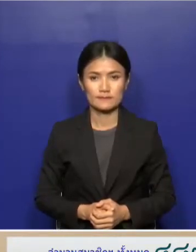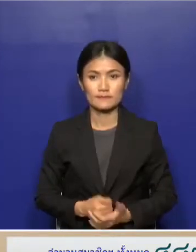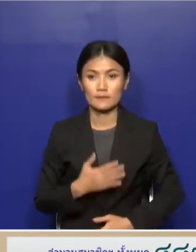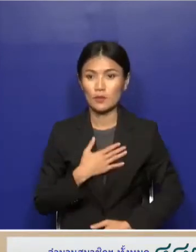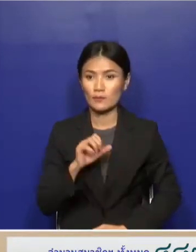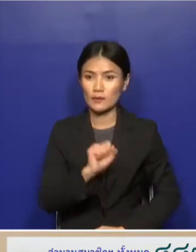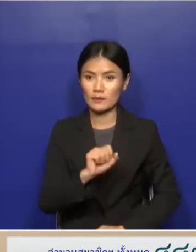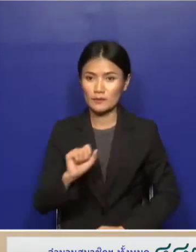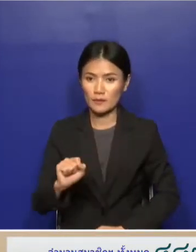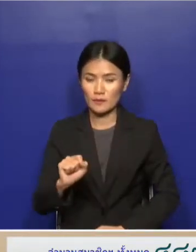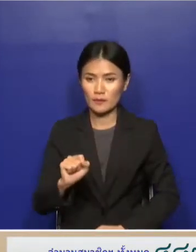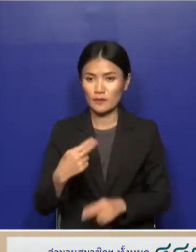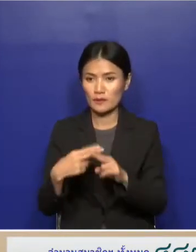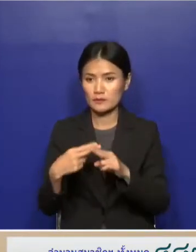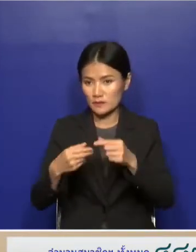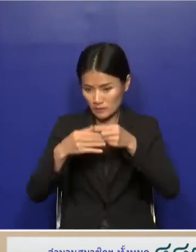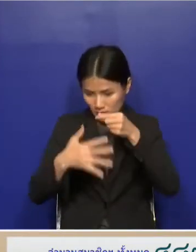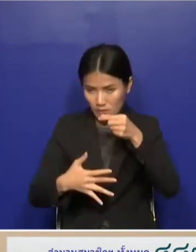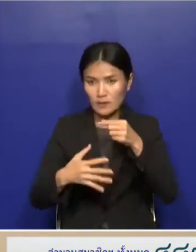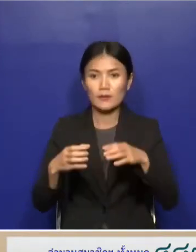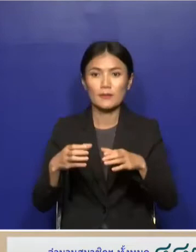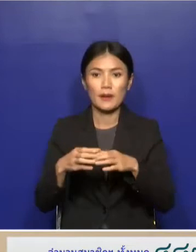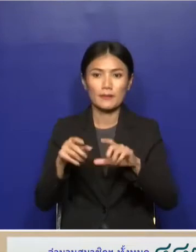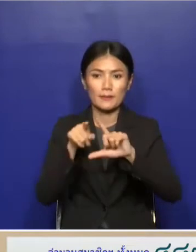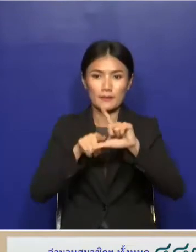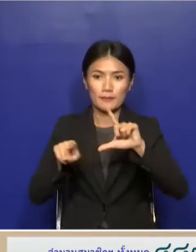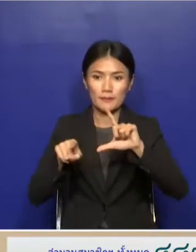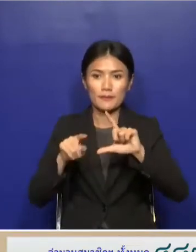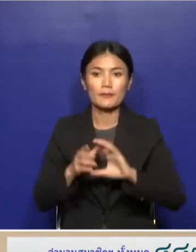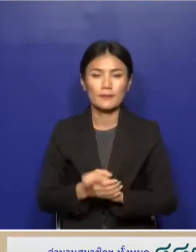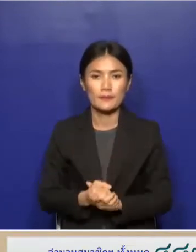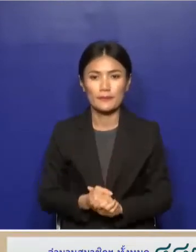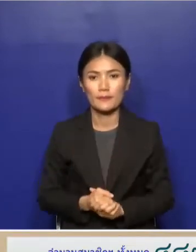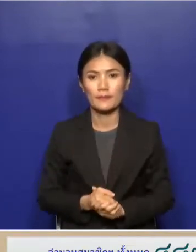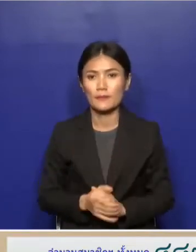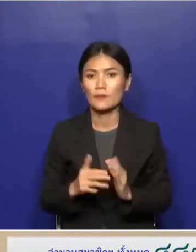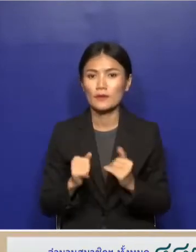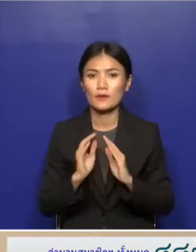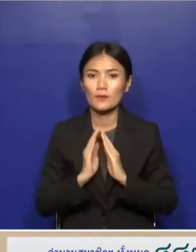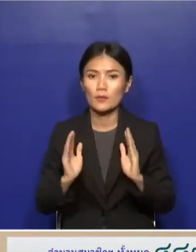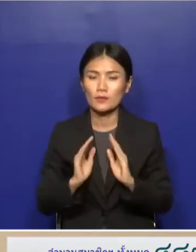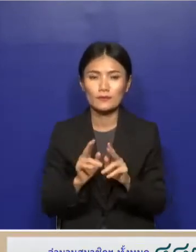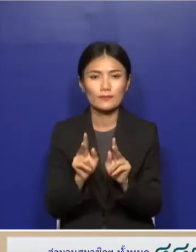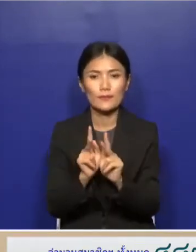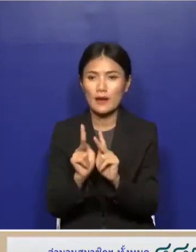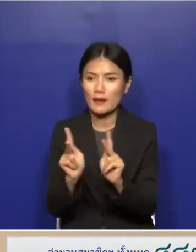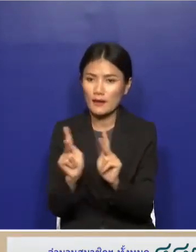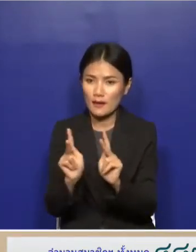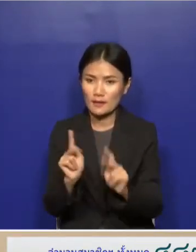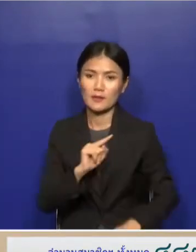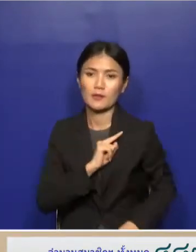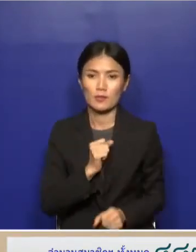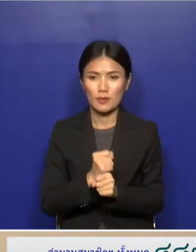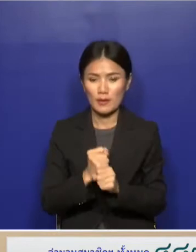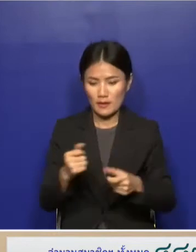ทนราษฎรระบบบัญชีรายชื่อพรรคก้าวไกลครับก็ก่อนอื่นก็ขอขอบคุณคณะกรรมการนะครับที่ทำรายงานการศึ